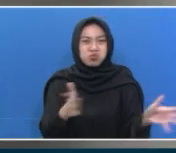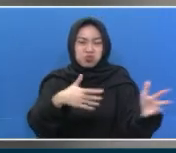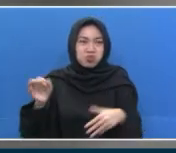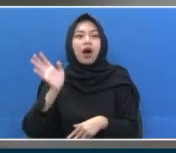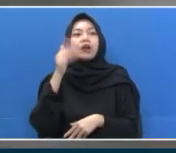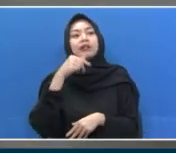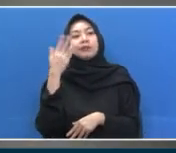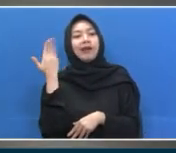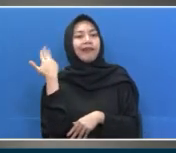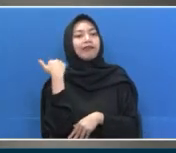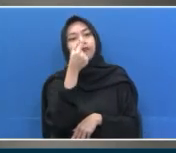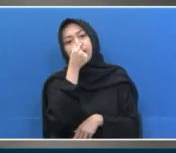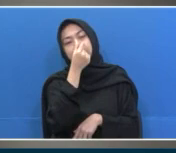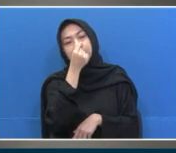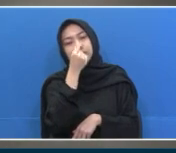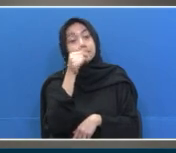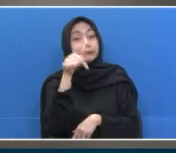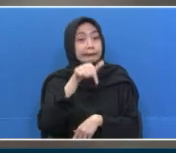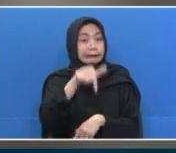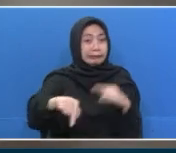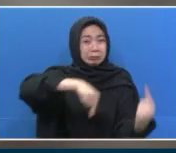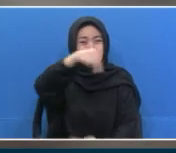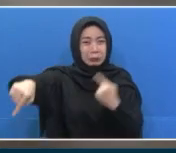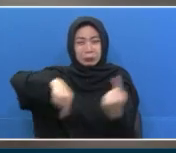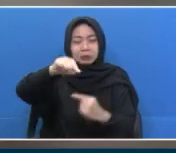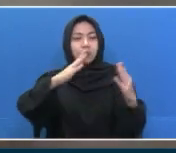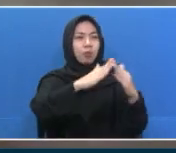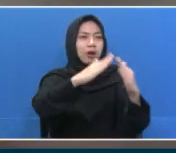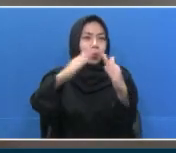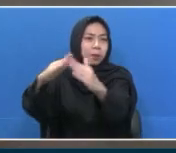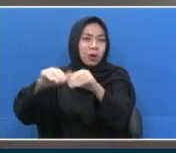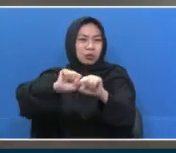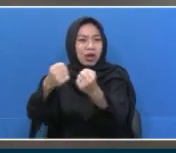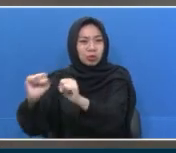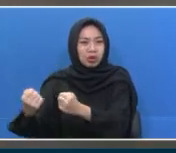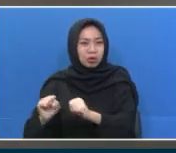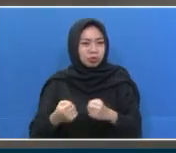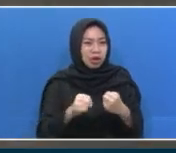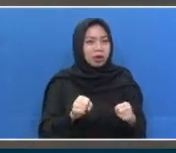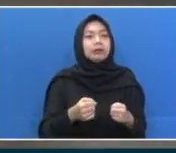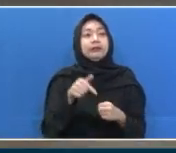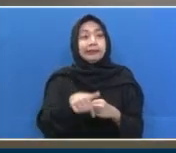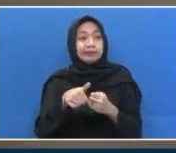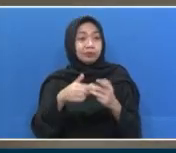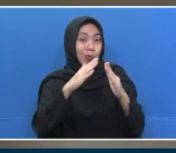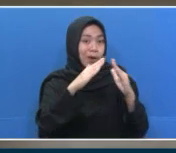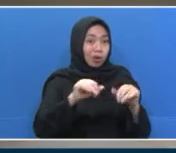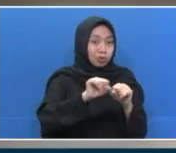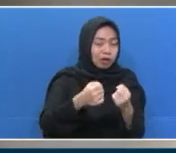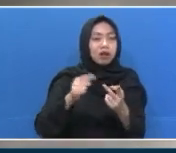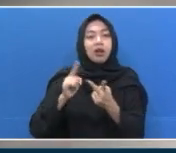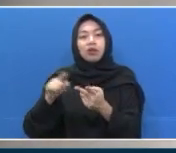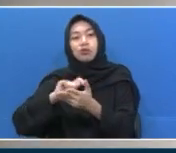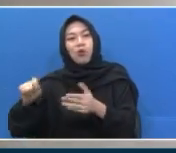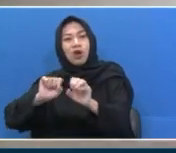terjadi Kamis kemarin akibat puting beliung sejumlah rumah warga rusak selain rumah bangunan sekolah juga rusak